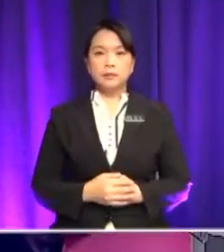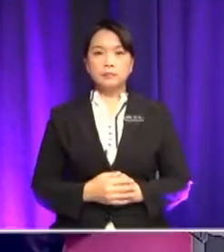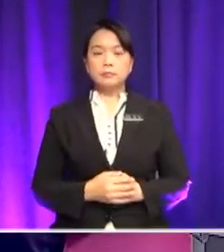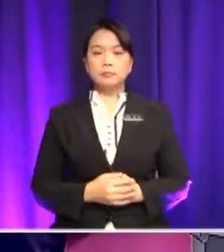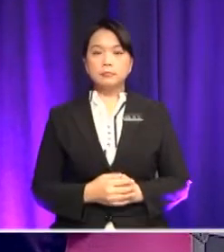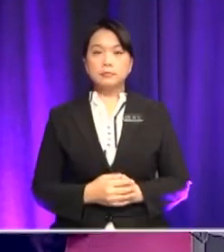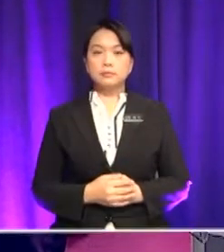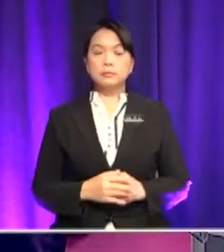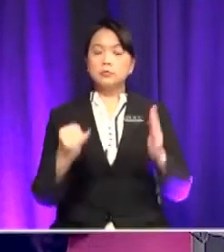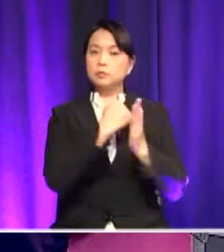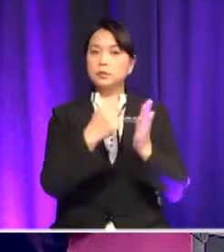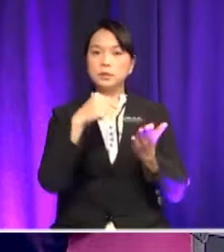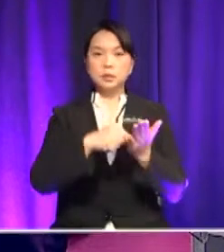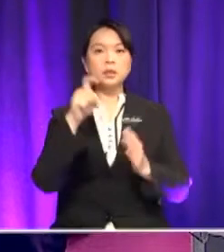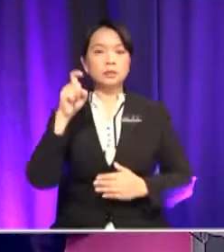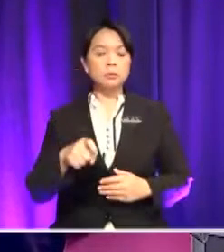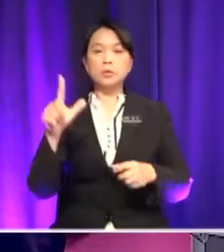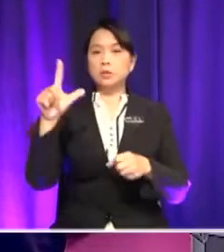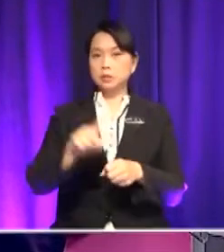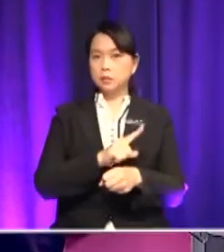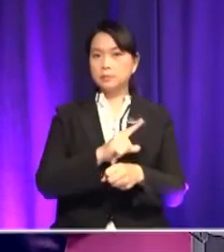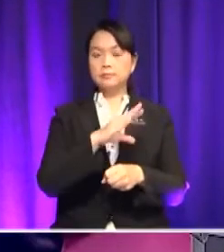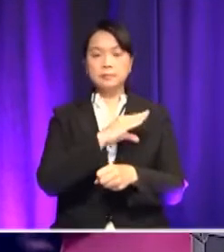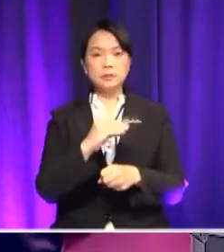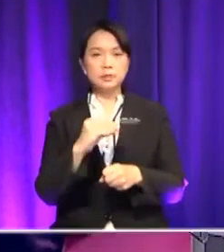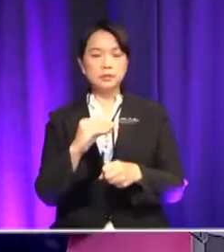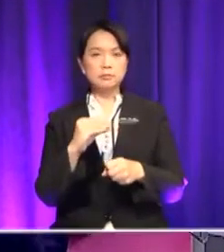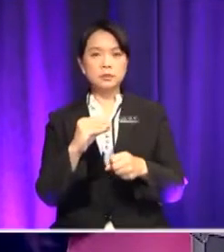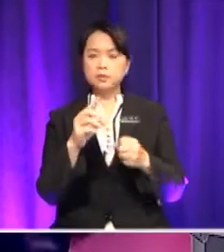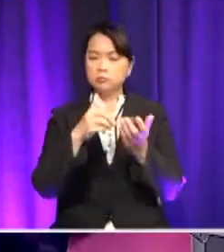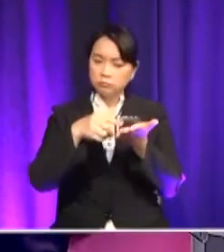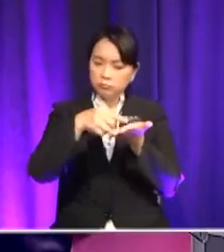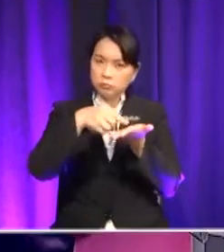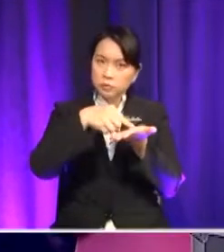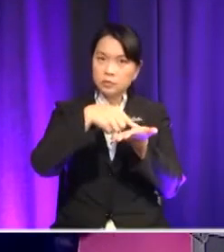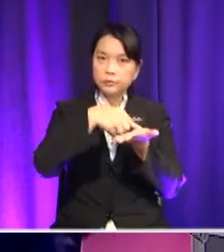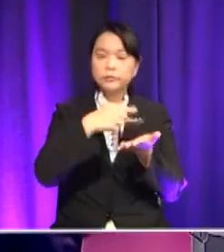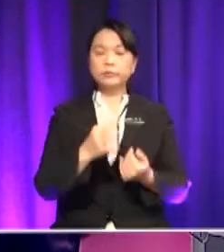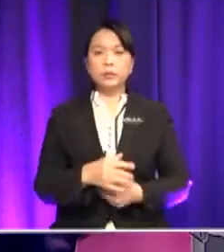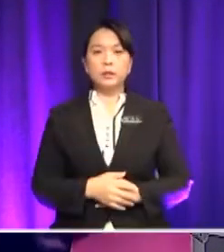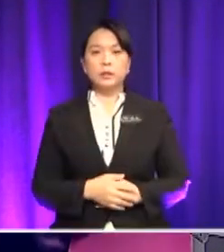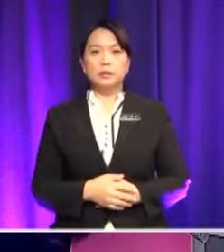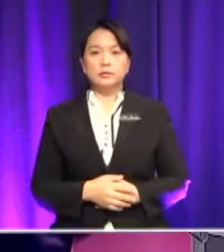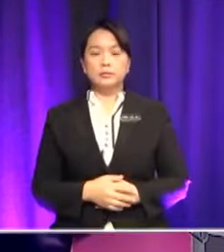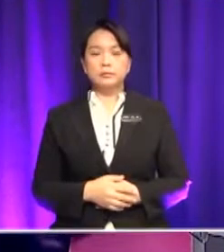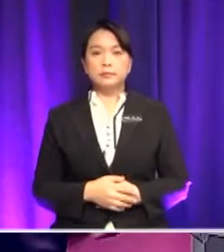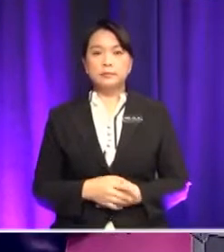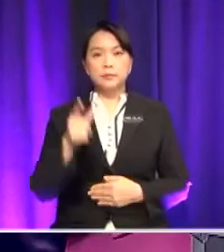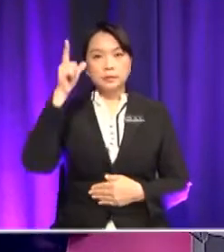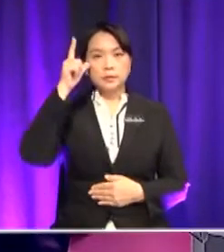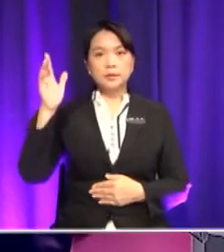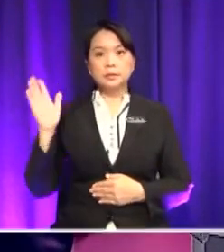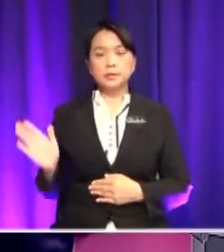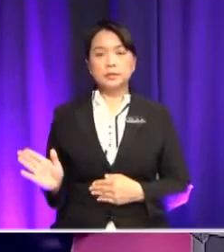ni perlu lengkap dan terperinci. Jadi mari kita lihat apakah elemen dalam lukisan bangunan. Silakan cikgu. Okey, di sini